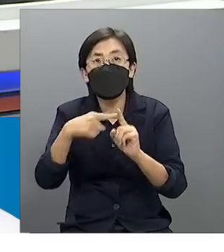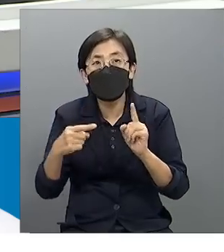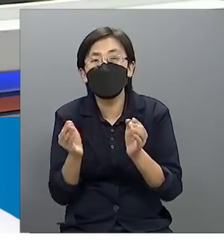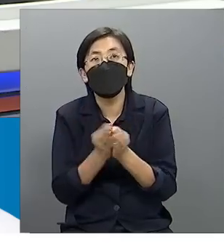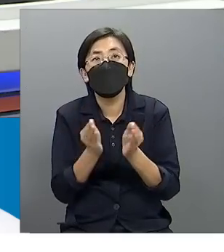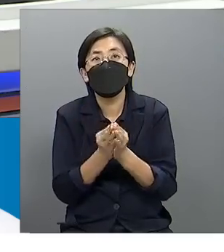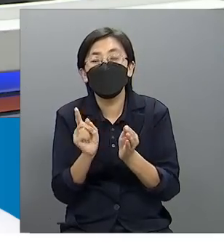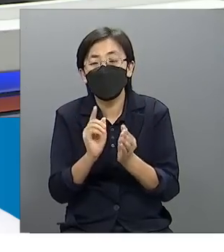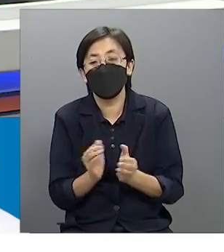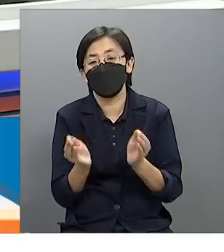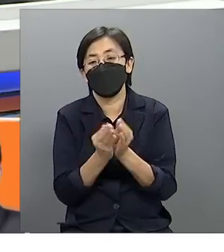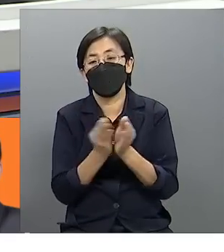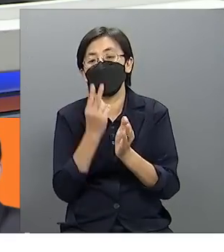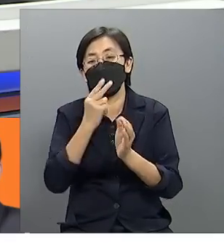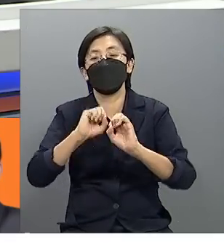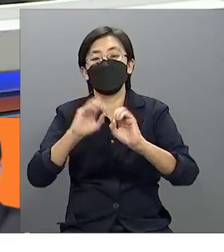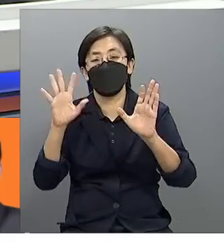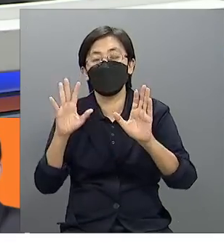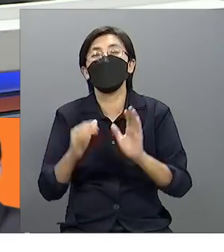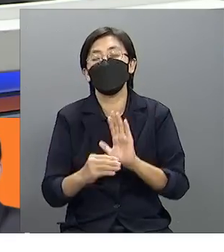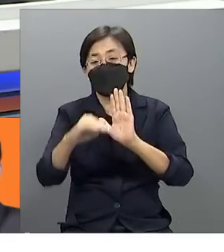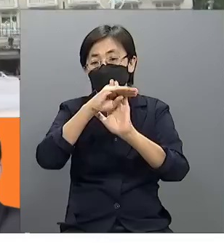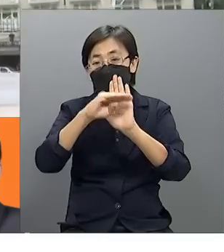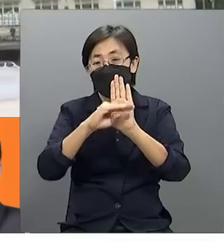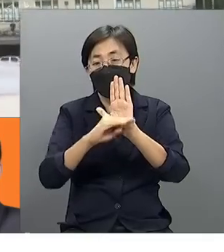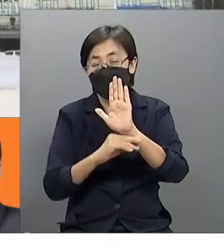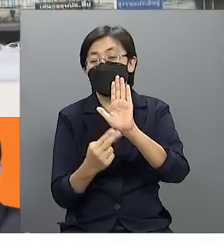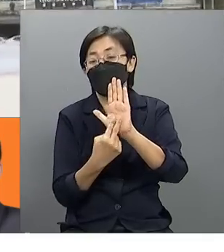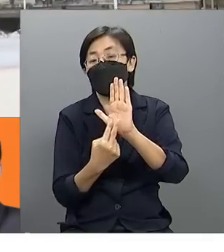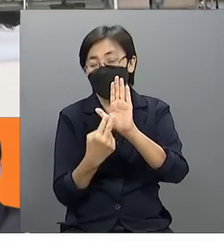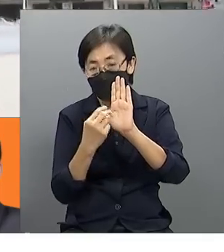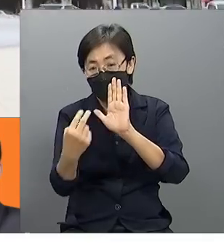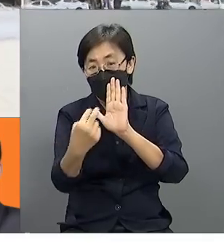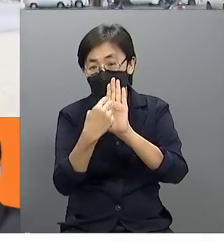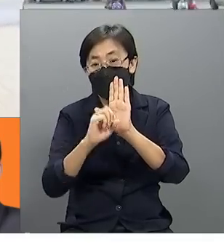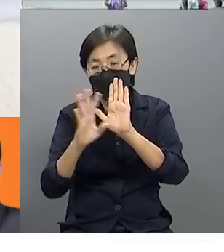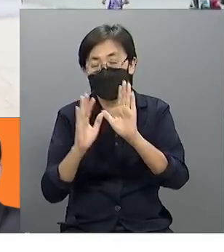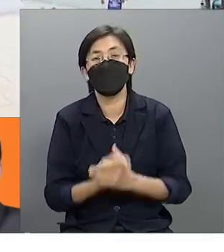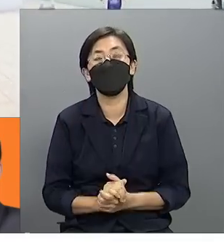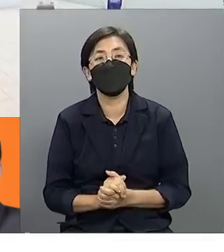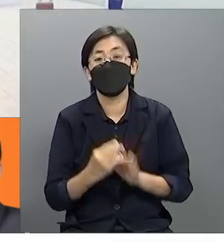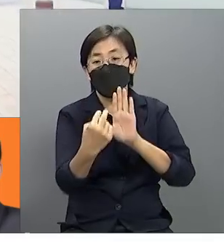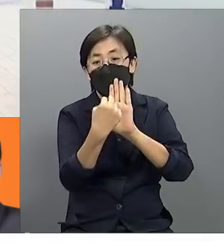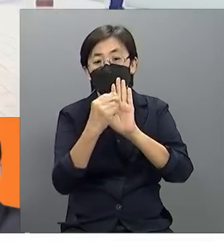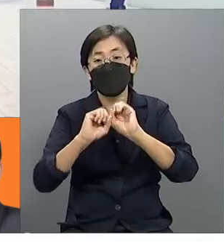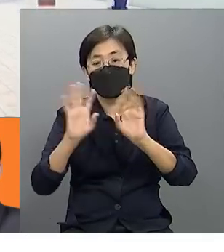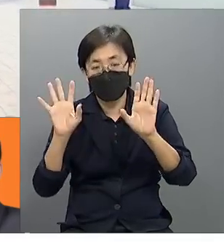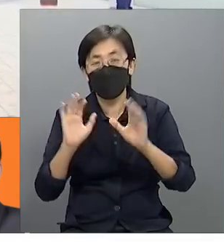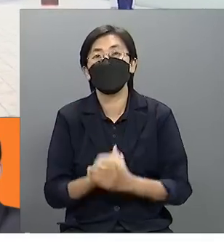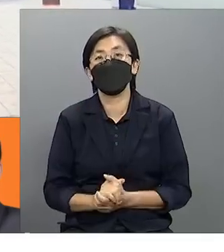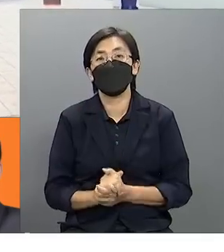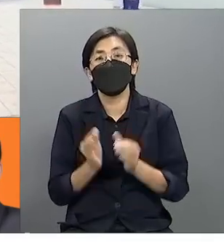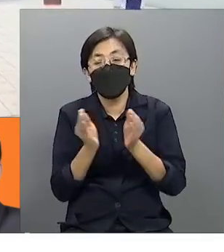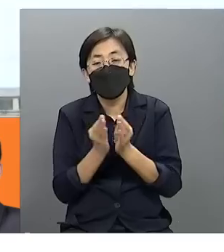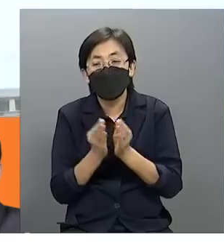ากฏชัดเจนอย่างที่อยู่บนหน้าจอนะครับเดิมทีเนี่ยถ้าดูบนหน้าจอตอนนี้ท่านผู้ชมจะเห็นว่าคะแนนของคุณอัศวิน